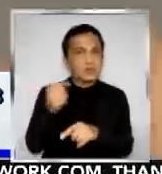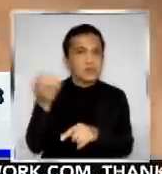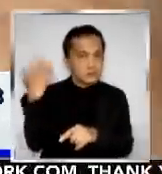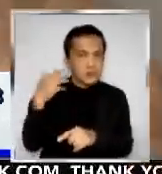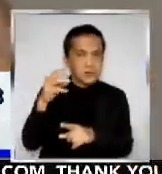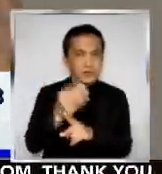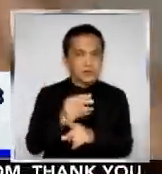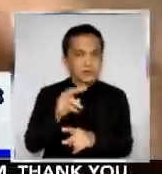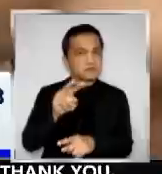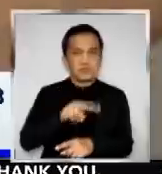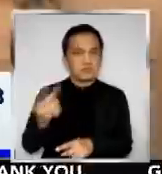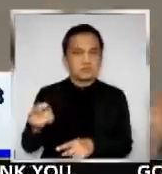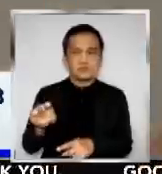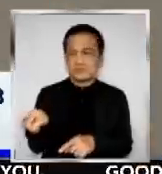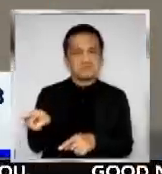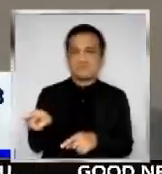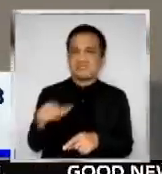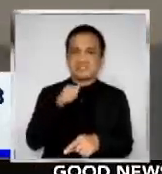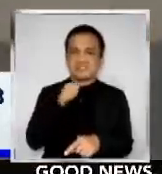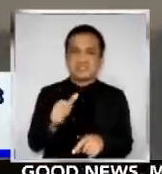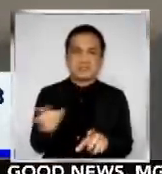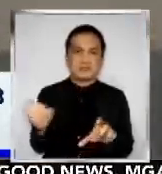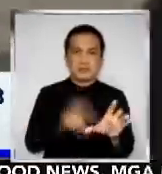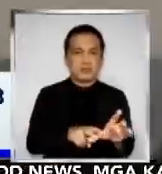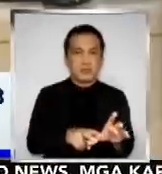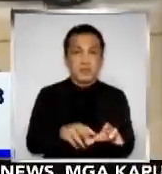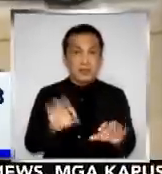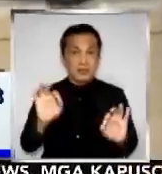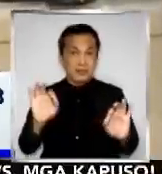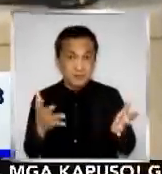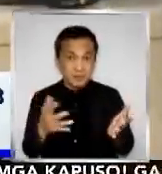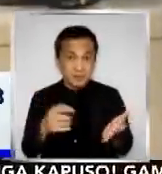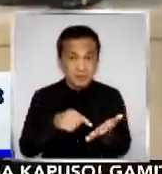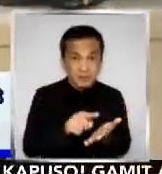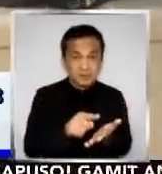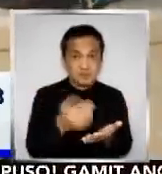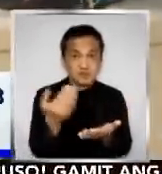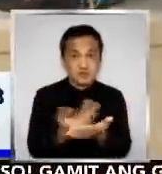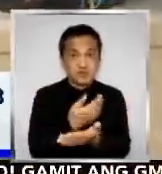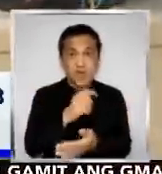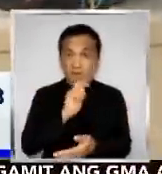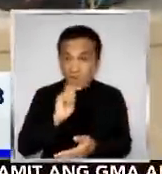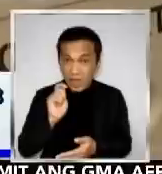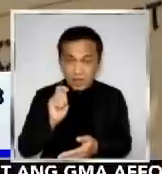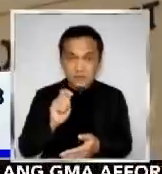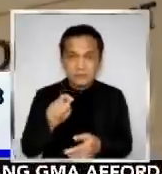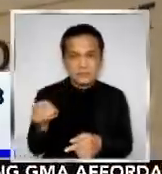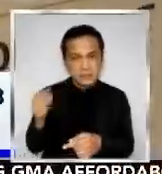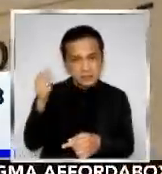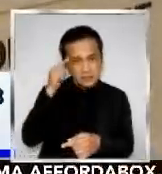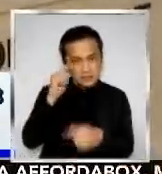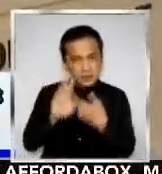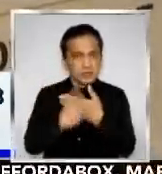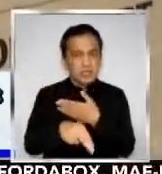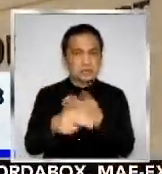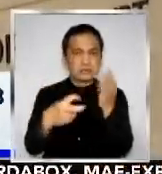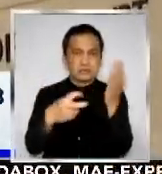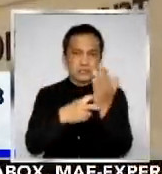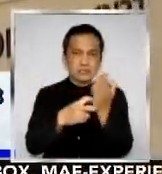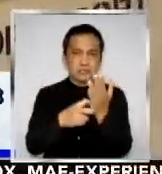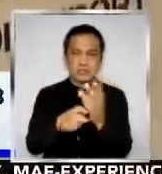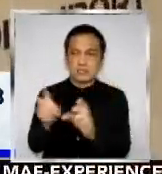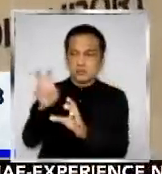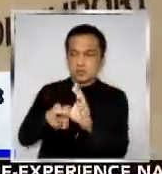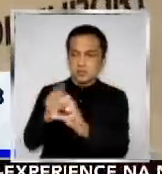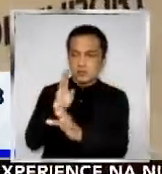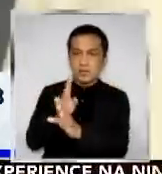pinasakay. Wala na rin daw siyang perang pambayad ng bagong swab test. Balak niya na lang na iparifan ng kanyang ticket at sumakay ng bus pabalik ng